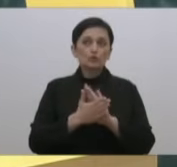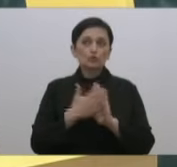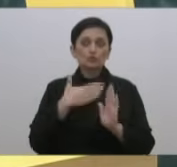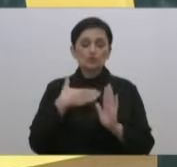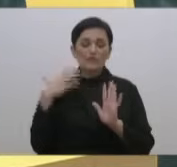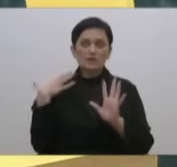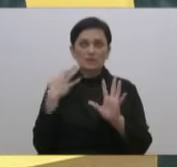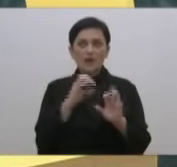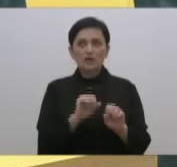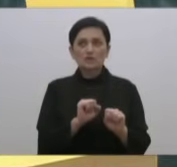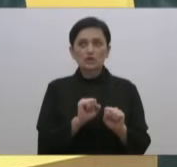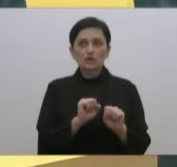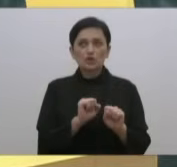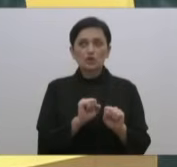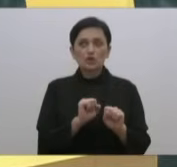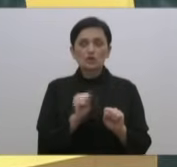ჩვენი მხარდაჭერა